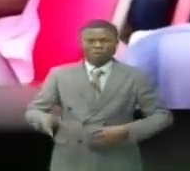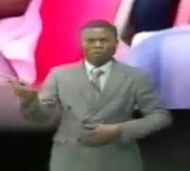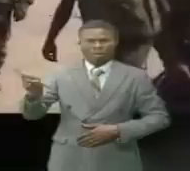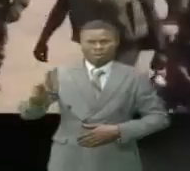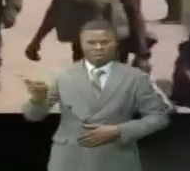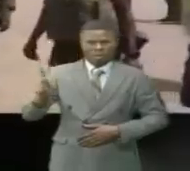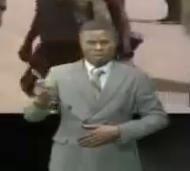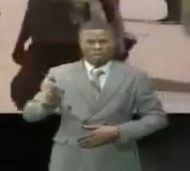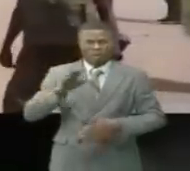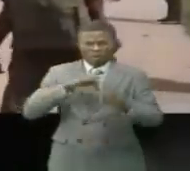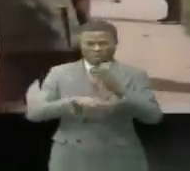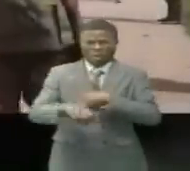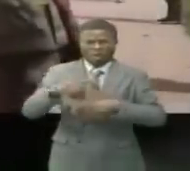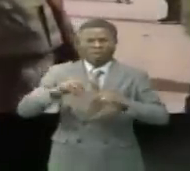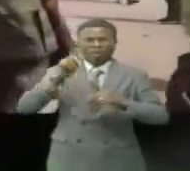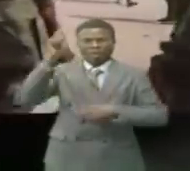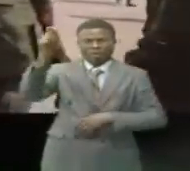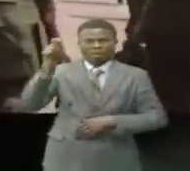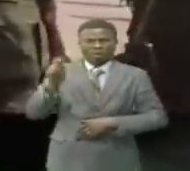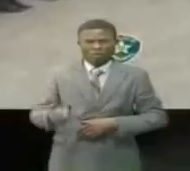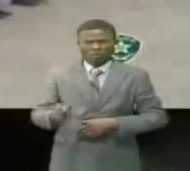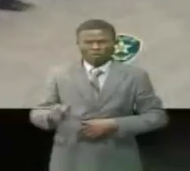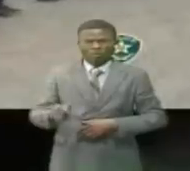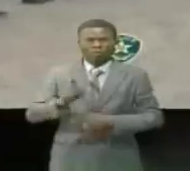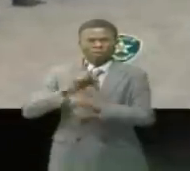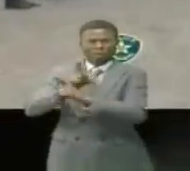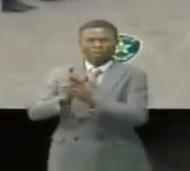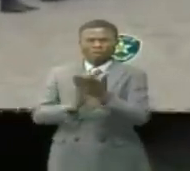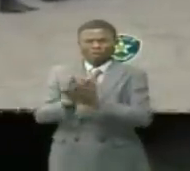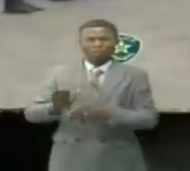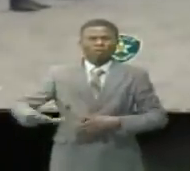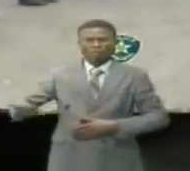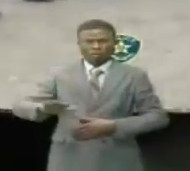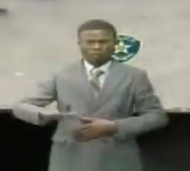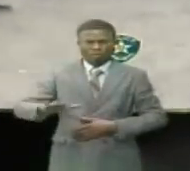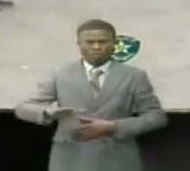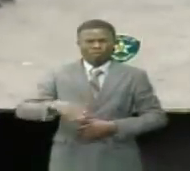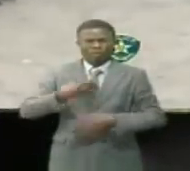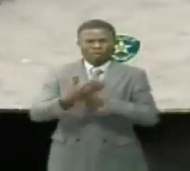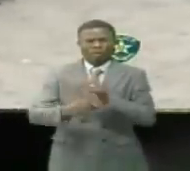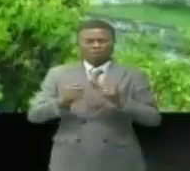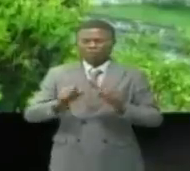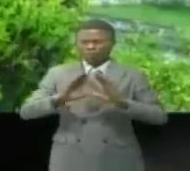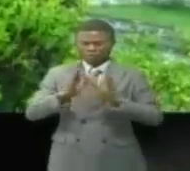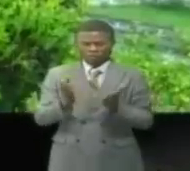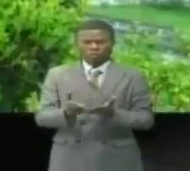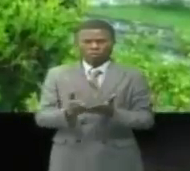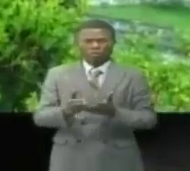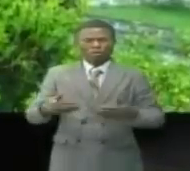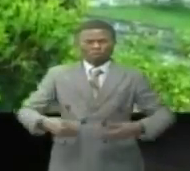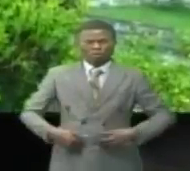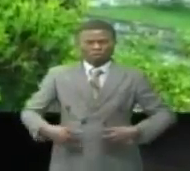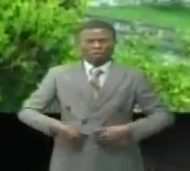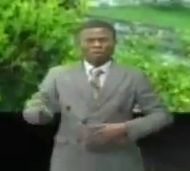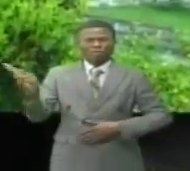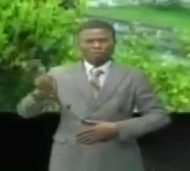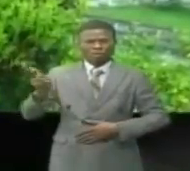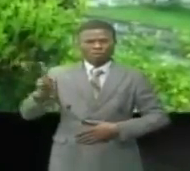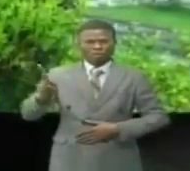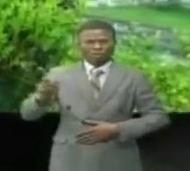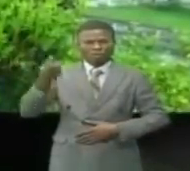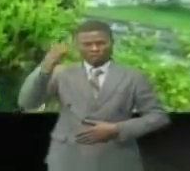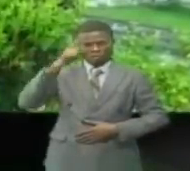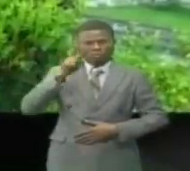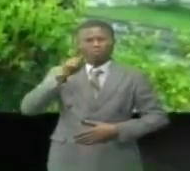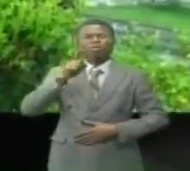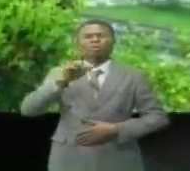à intégrer l'armée congolaise pour bien défendre la patrie. Mobilisons-nous tous, la jeunesse du Kasaï, pour